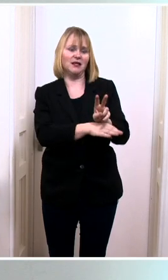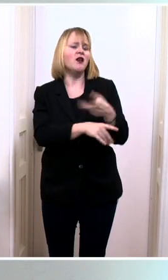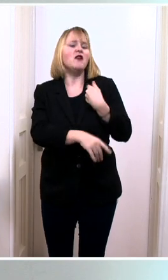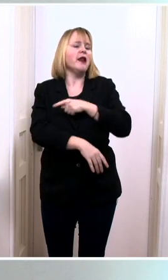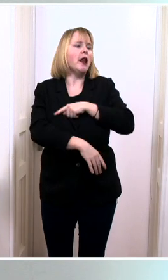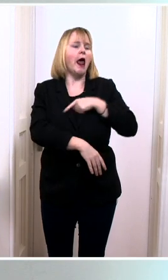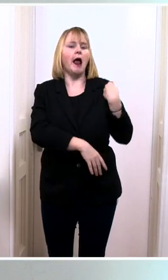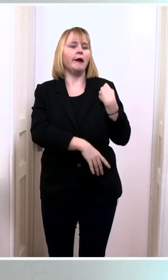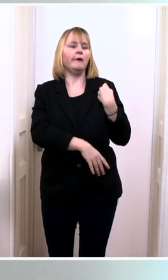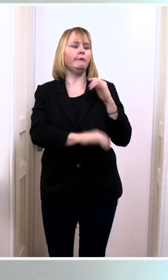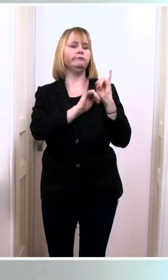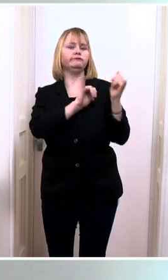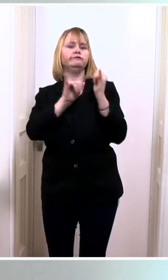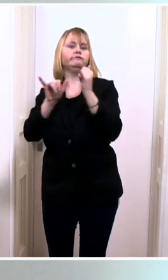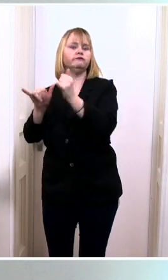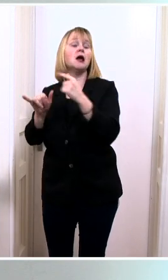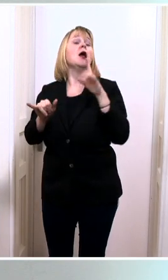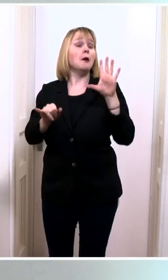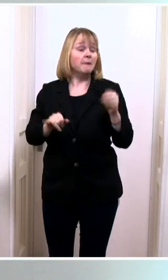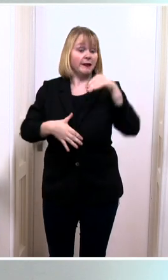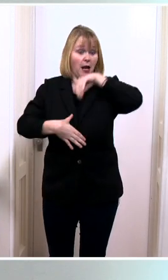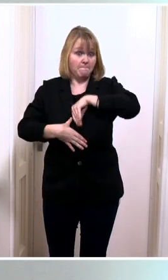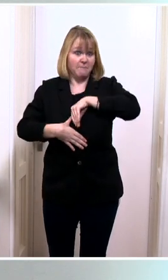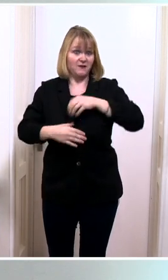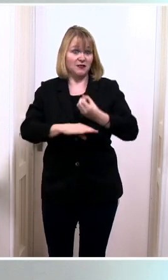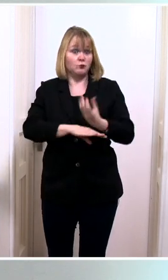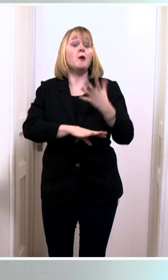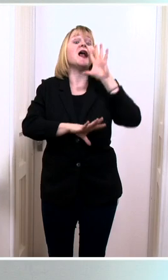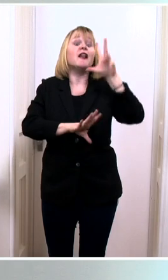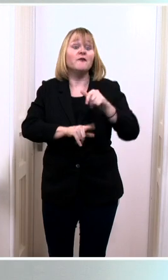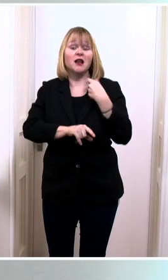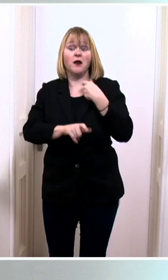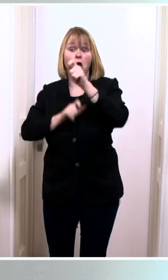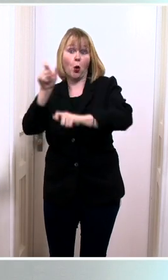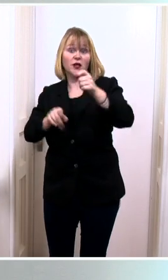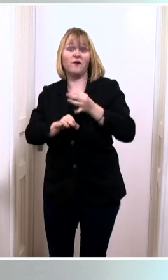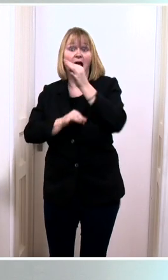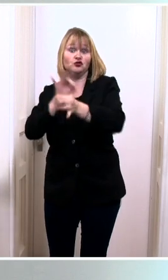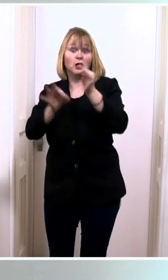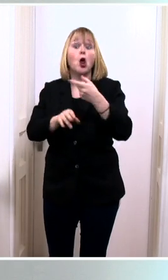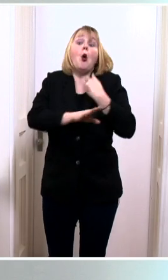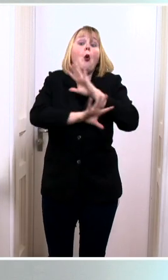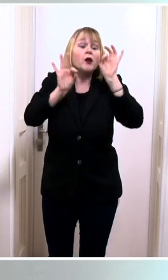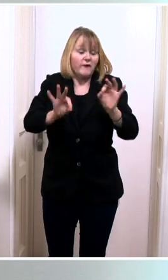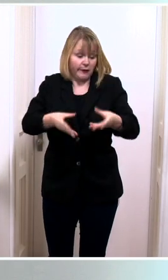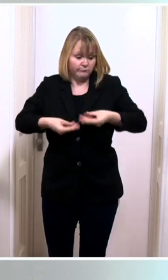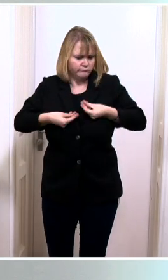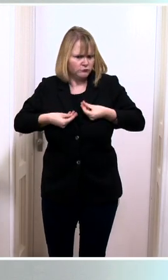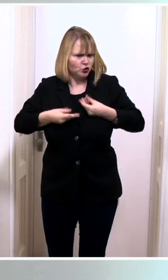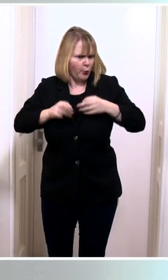rumläuft mit Symptomen, dann kann man zu viele Leute anstecken, ohne dass man das selbst wirklich so spürt.